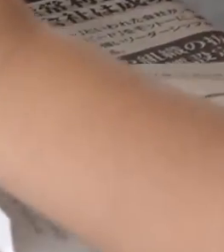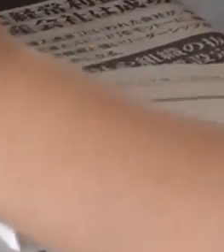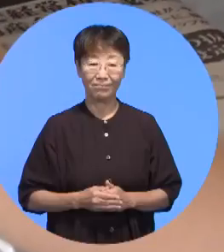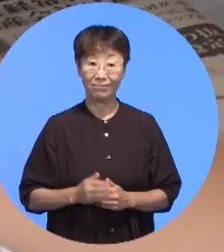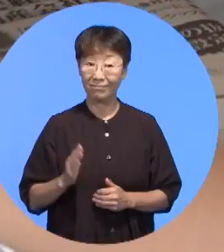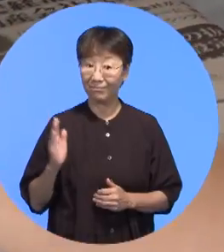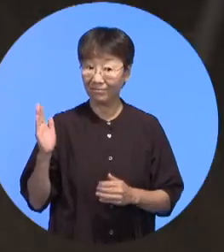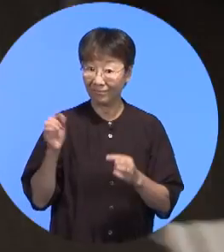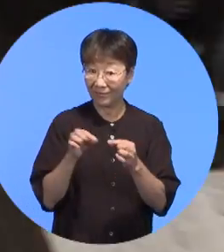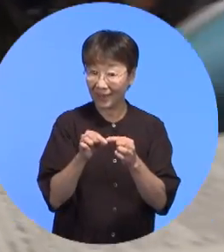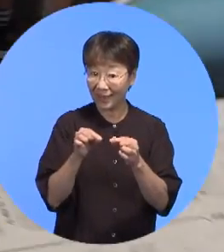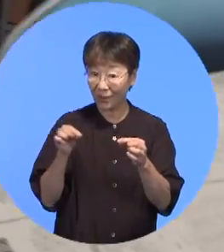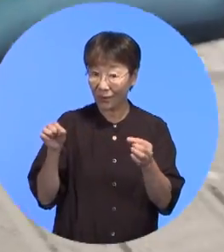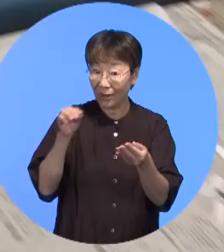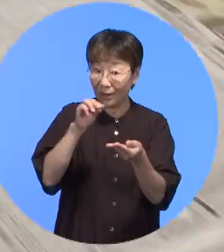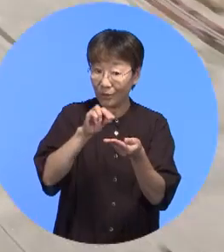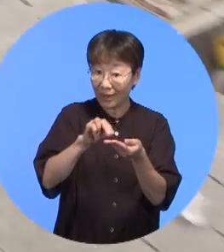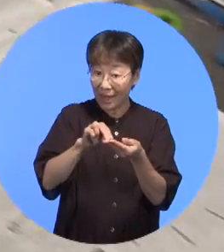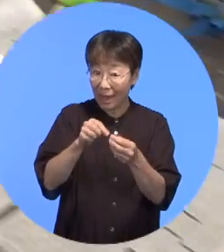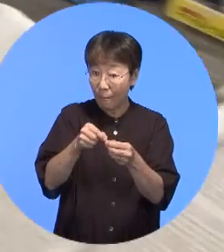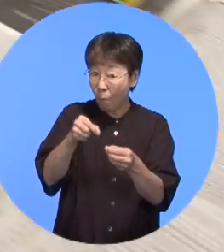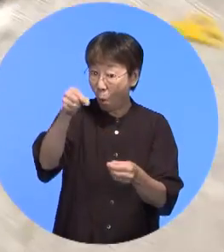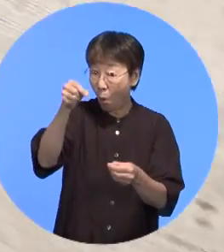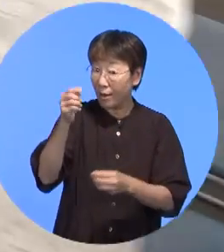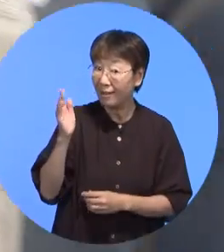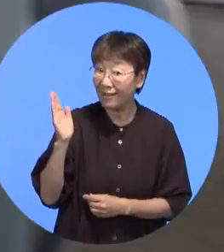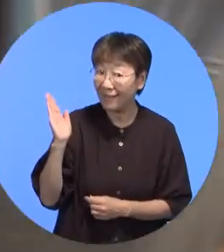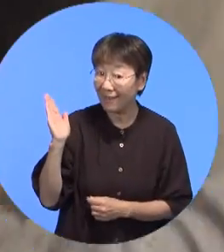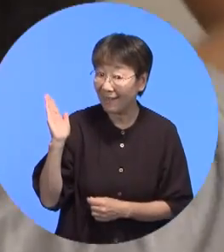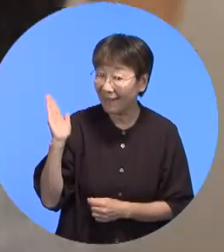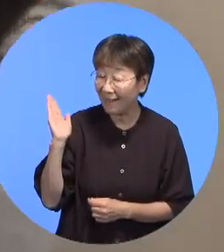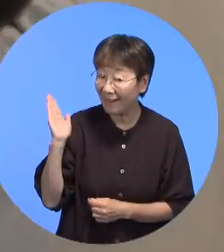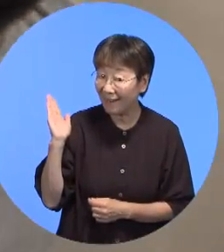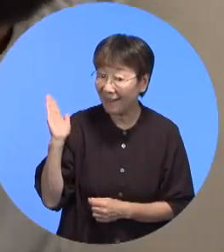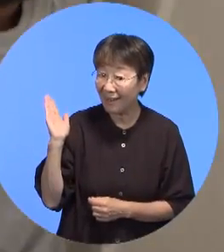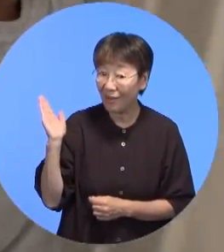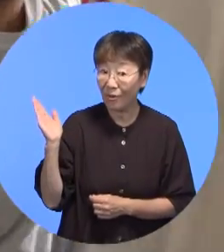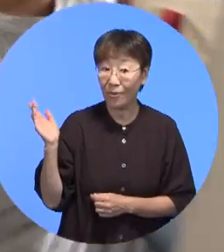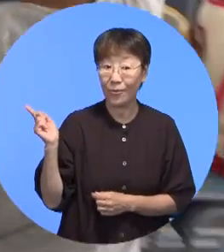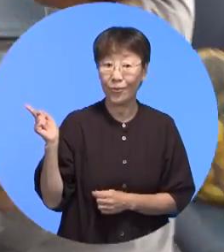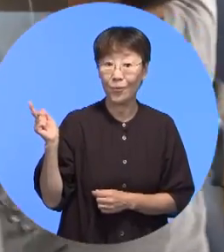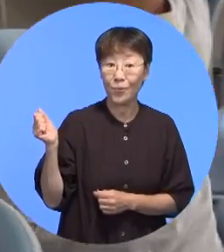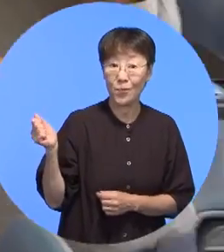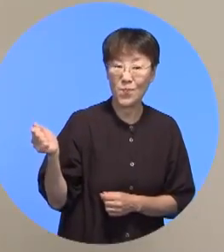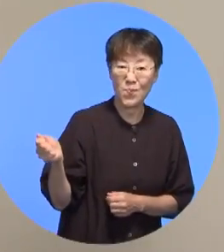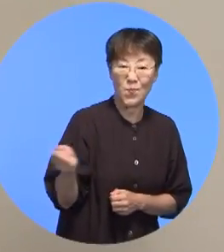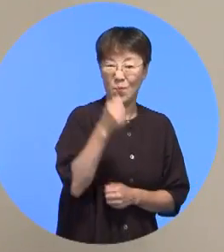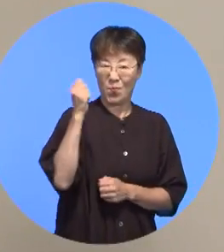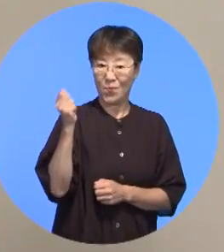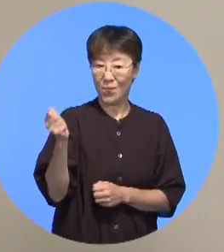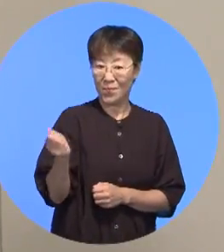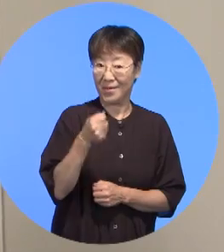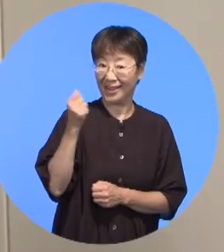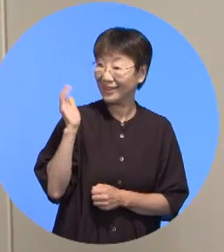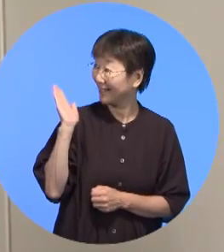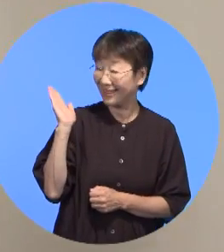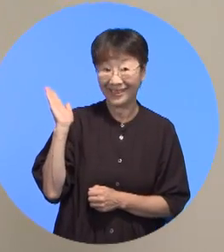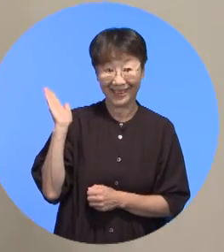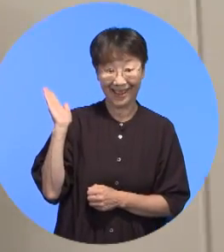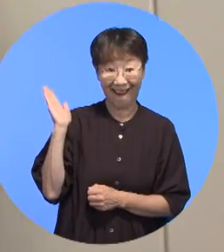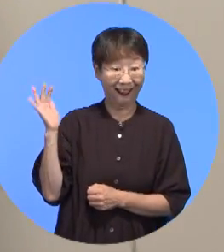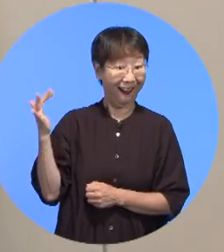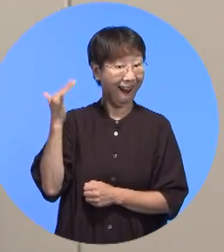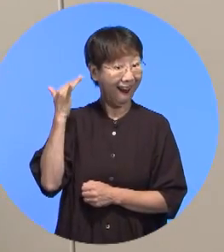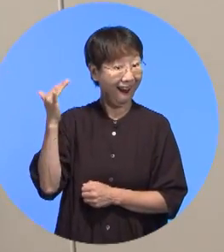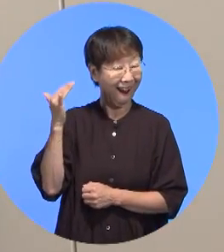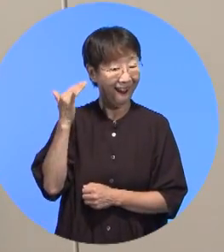部品を取り付けた本体を紐のついた棒に取り付けて完成させると、子どもたちはその棒を思い思いに